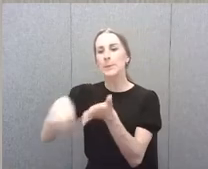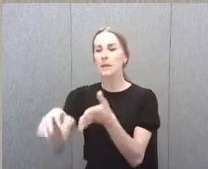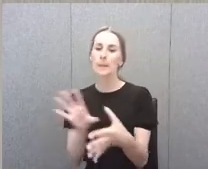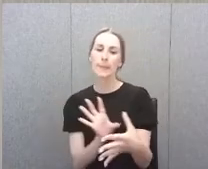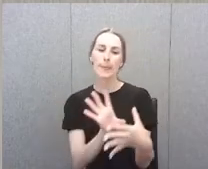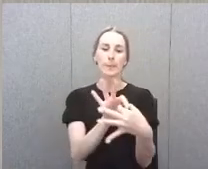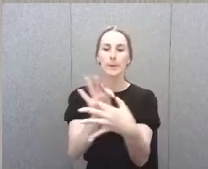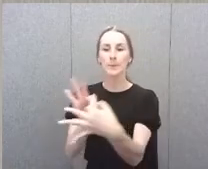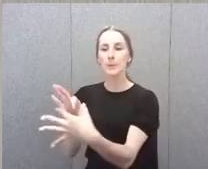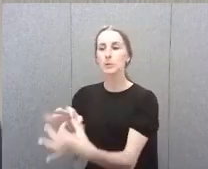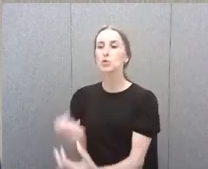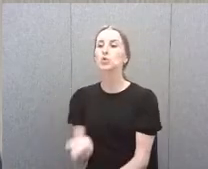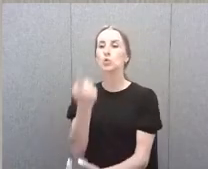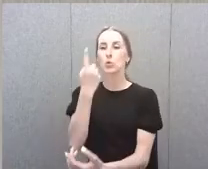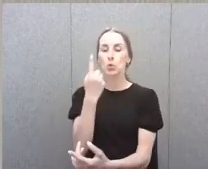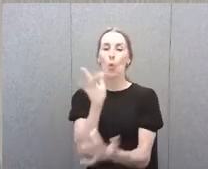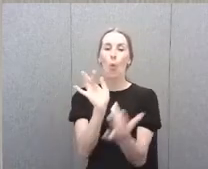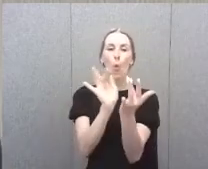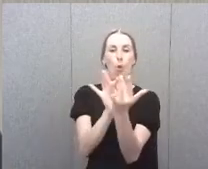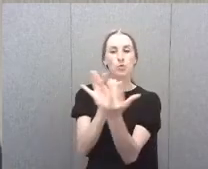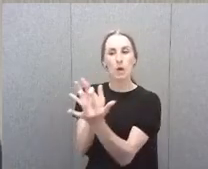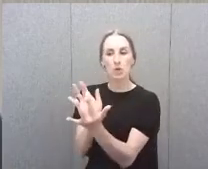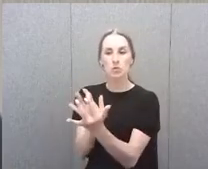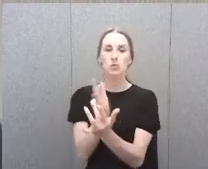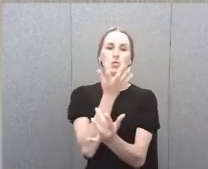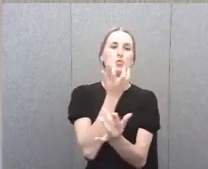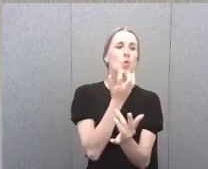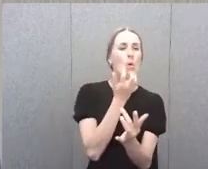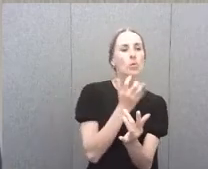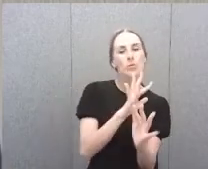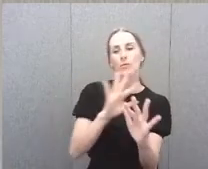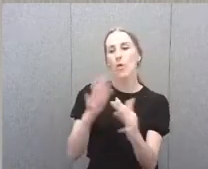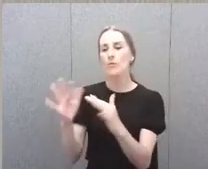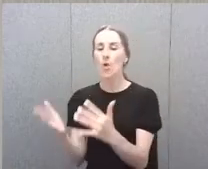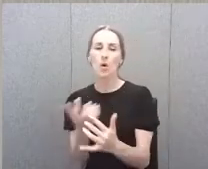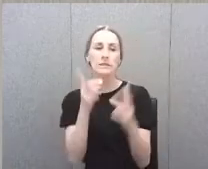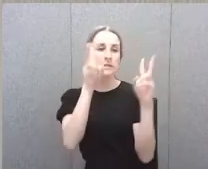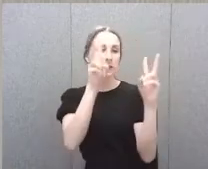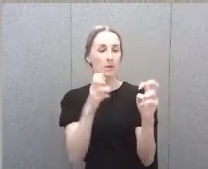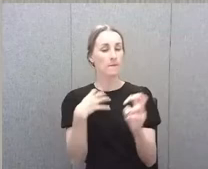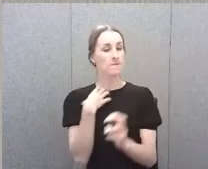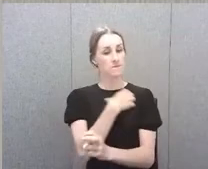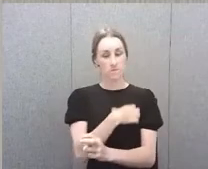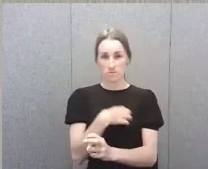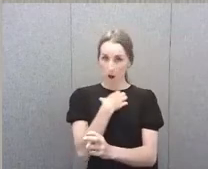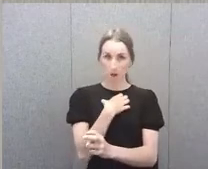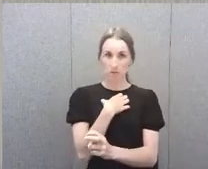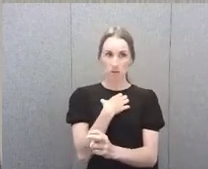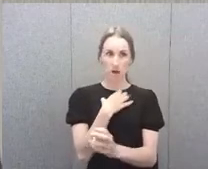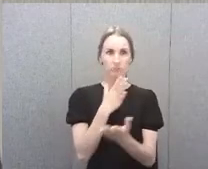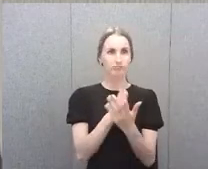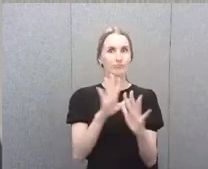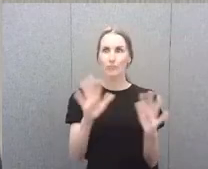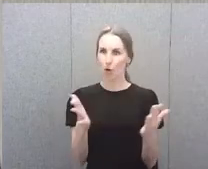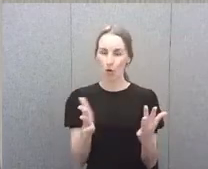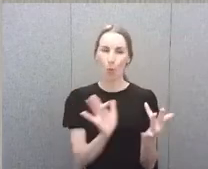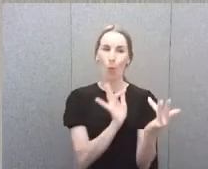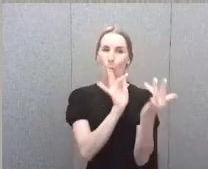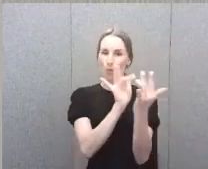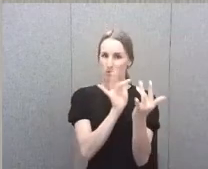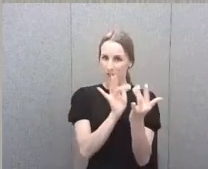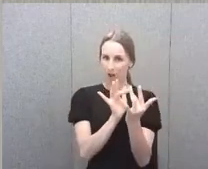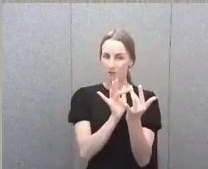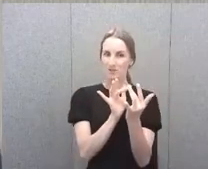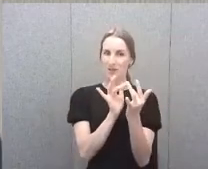напишите свои контакты, представьтесь, укажите, что вас интересует в конкретной теме. Ведь контакты — это самое